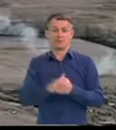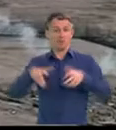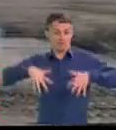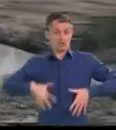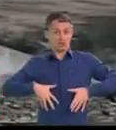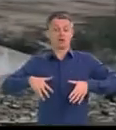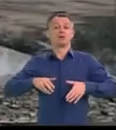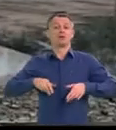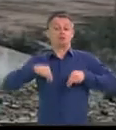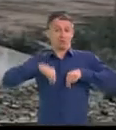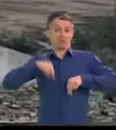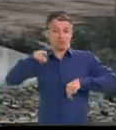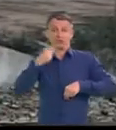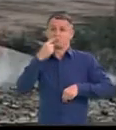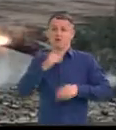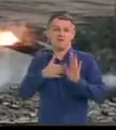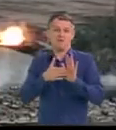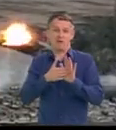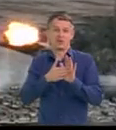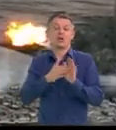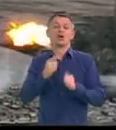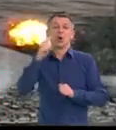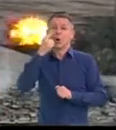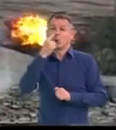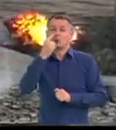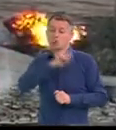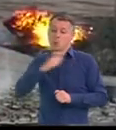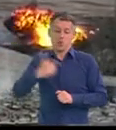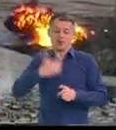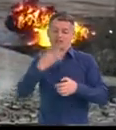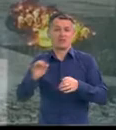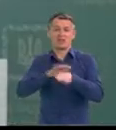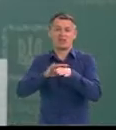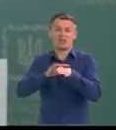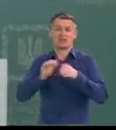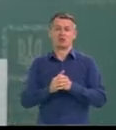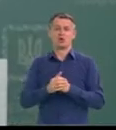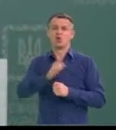faptele Federației Ruse nu au cum să fie iertate vreodată. Ми не пробачимо